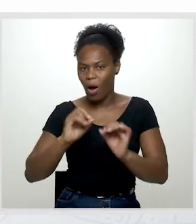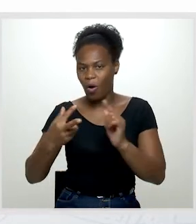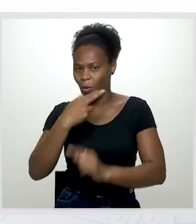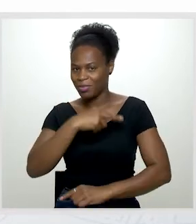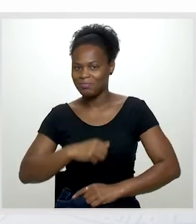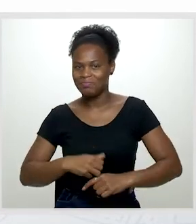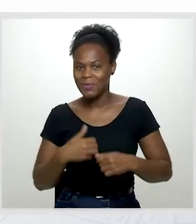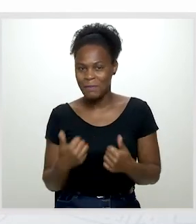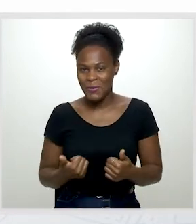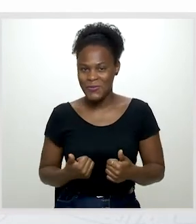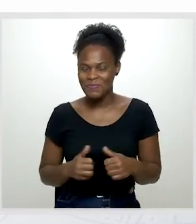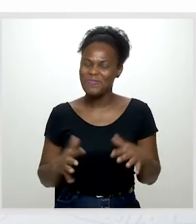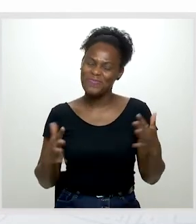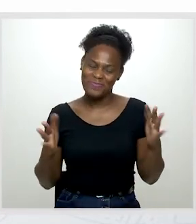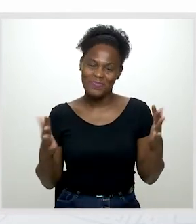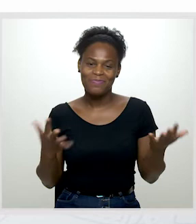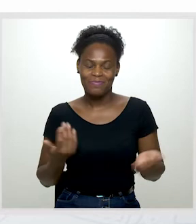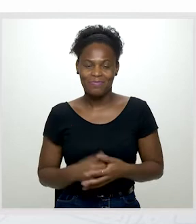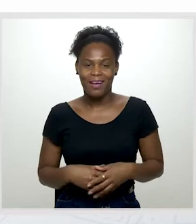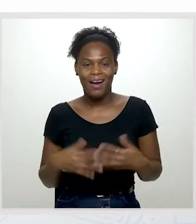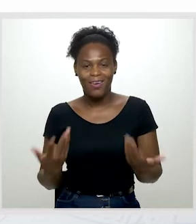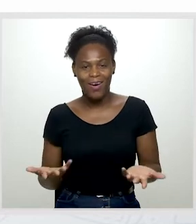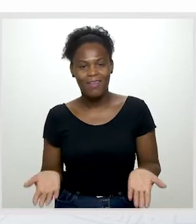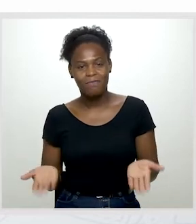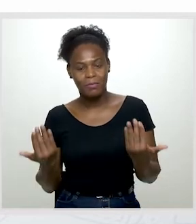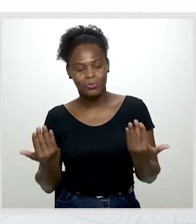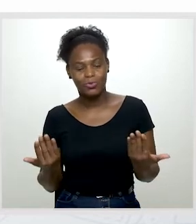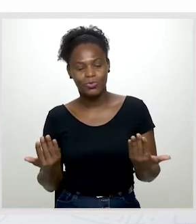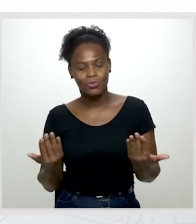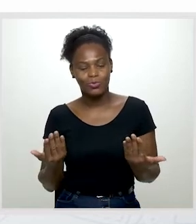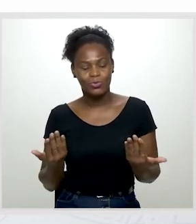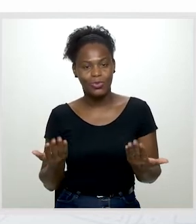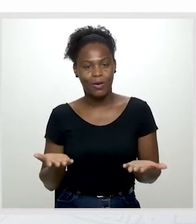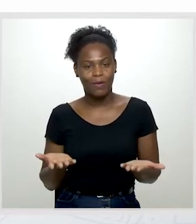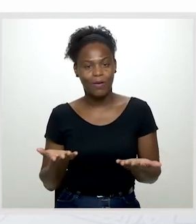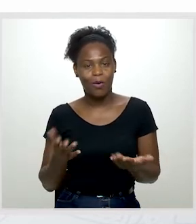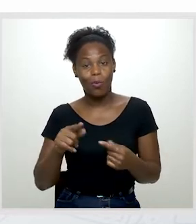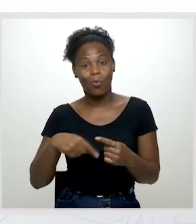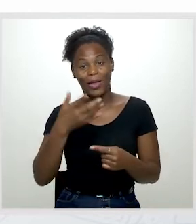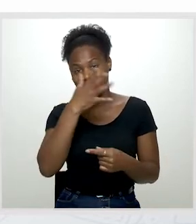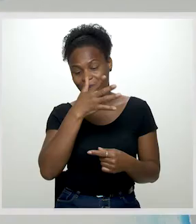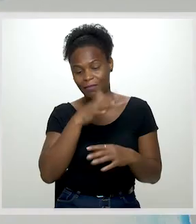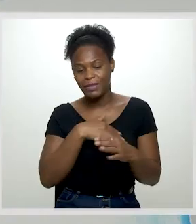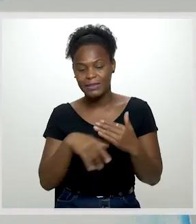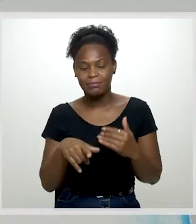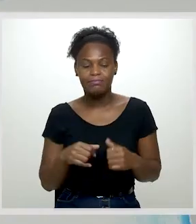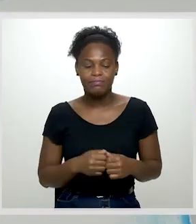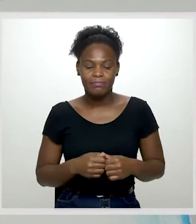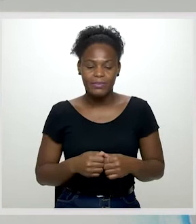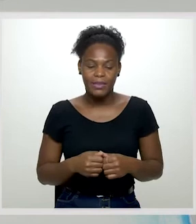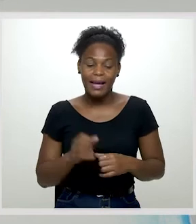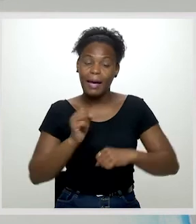C'est bon? Bien. Alors, passons à une autre activité, la